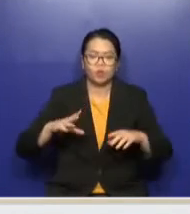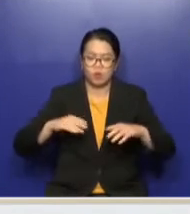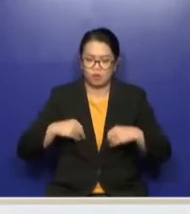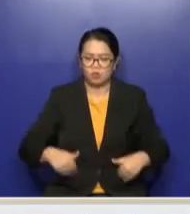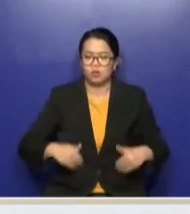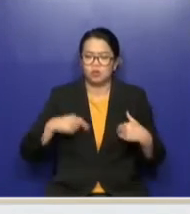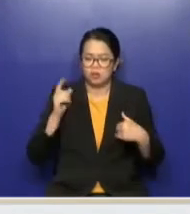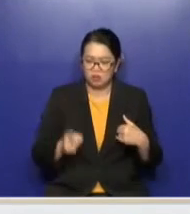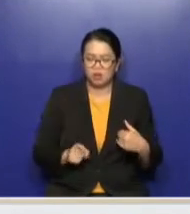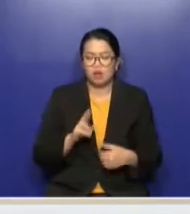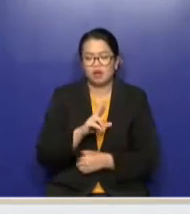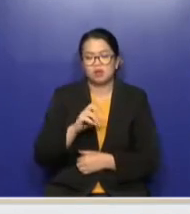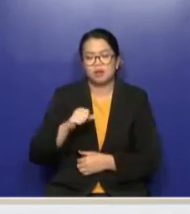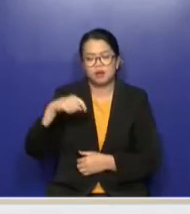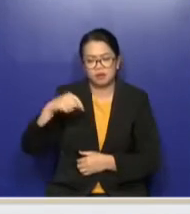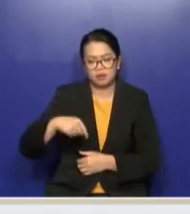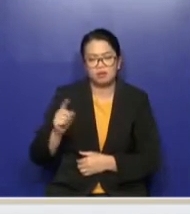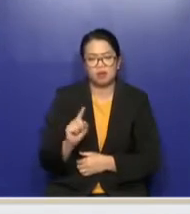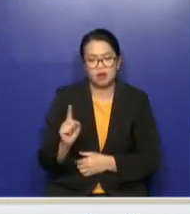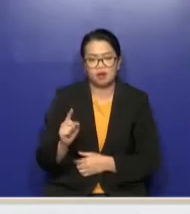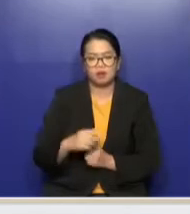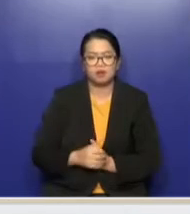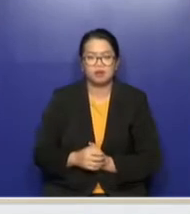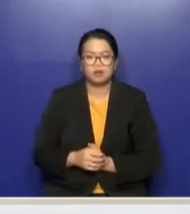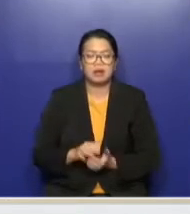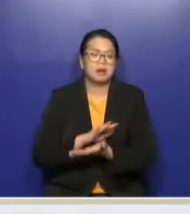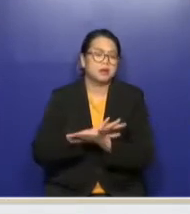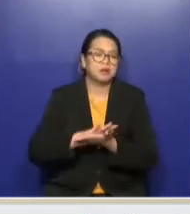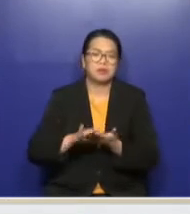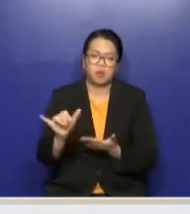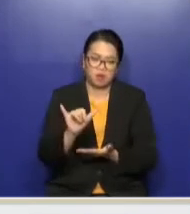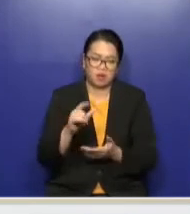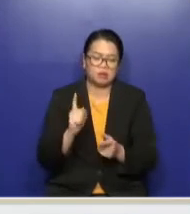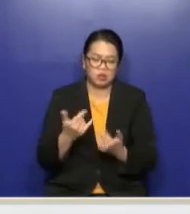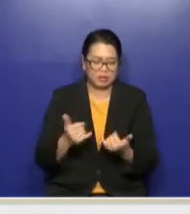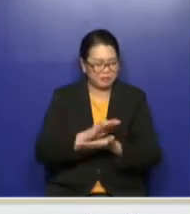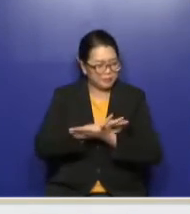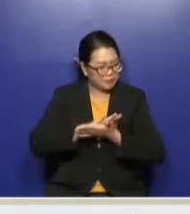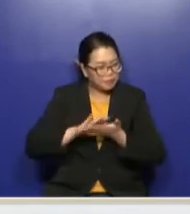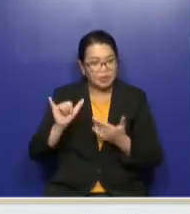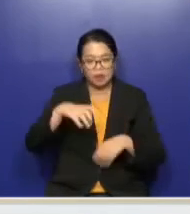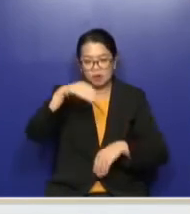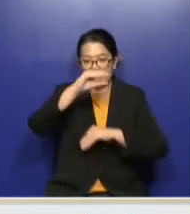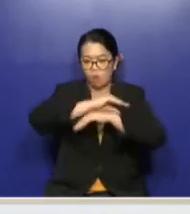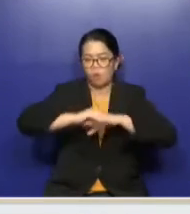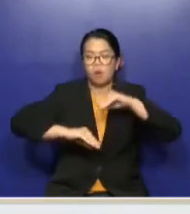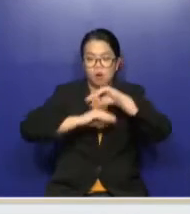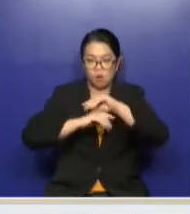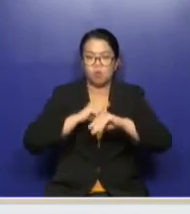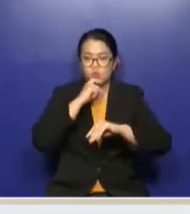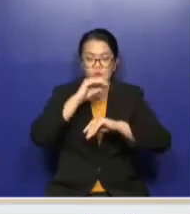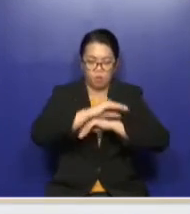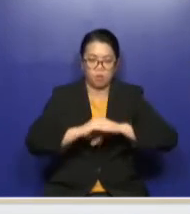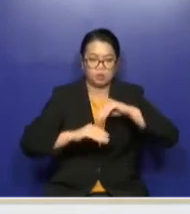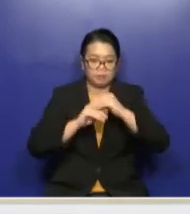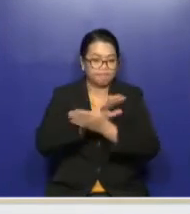าสภาแห่งนี้นี่มันยังไม่เสร็จเรียบร้อยนะครับยังไม่เสร็จเรียบร้อยนะผ